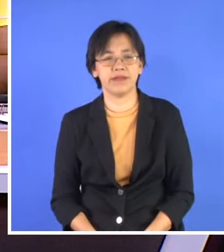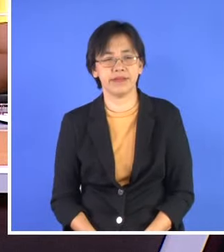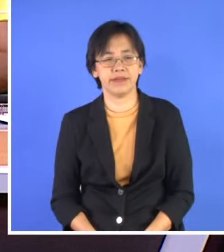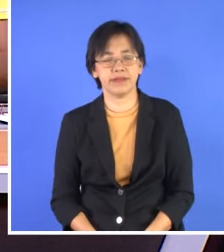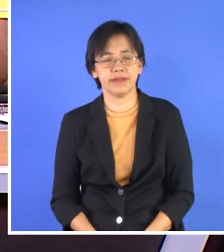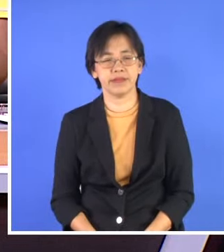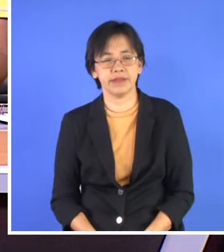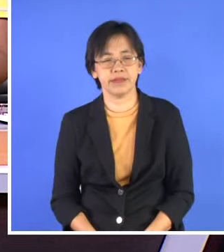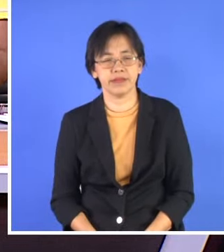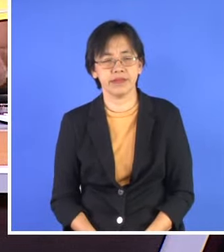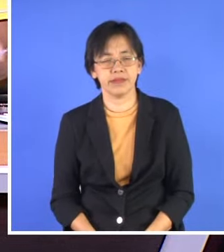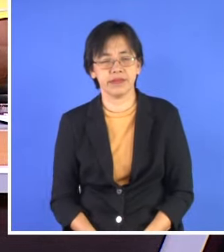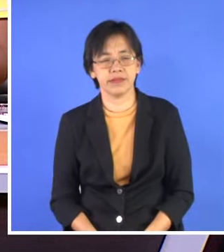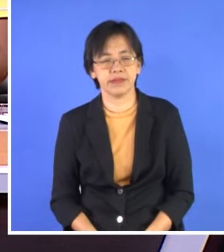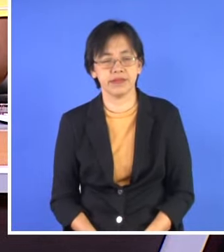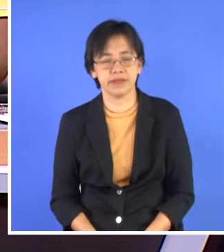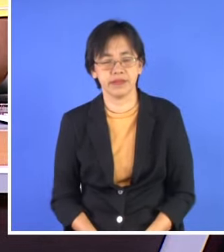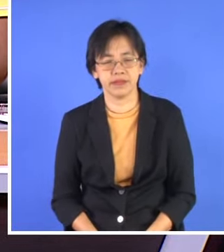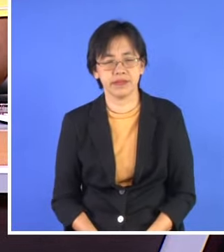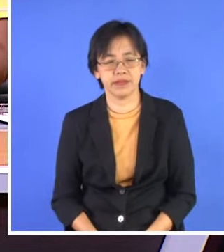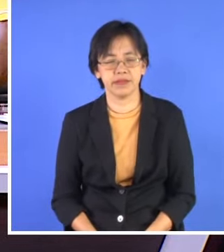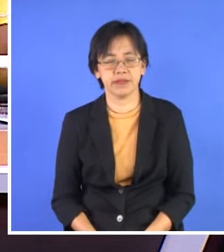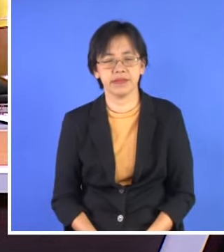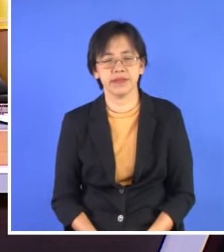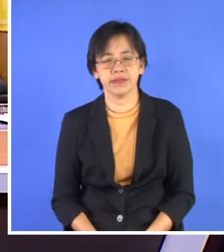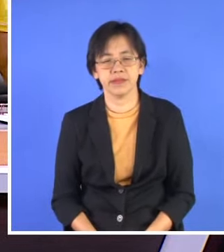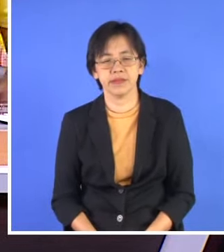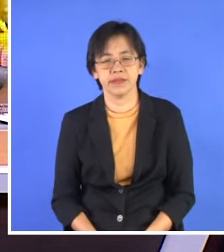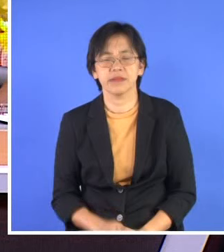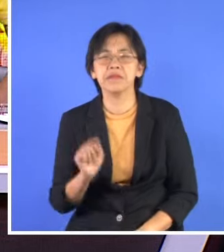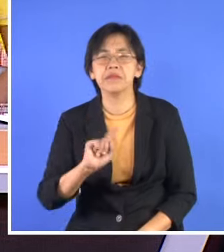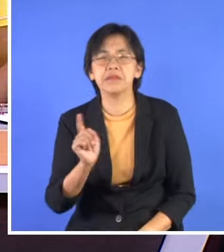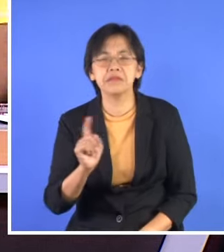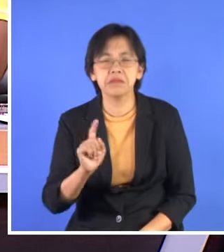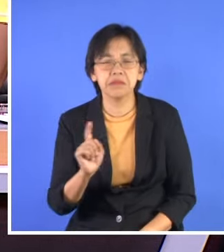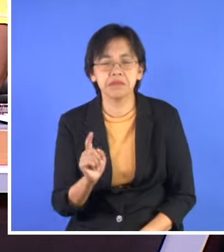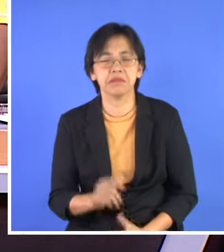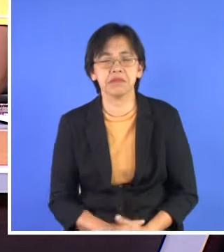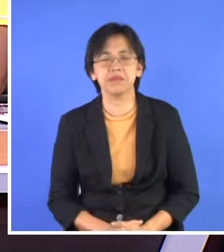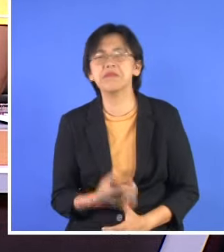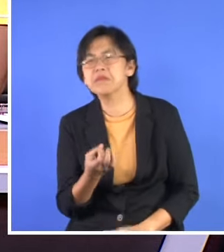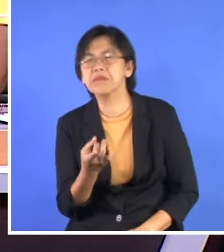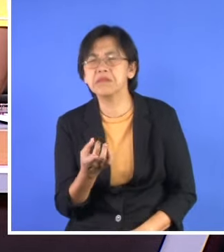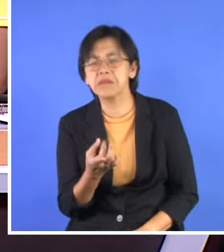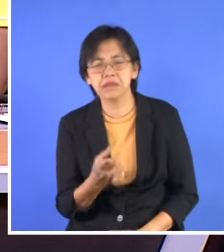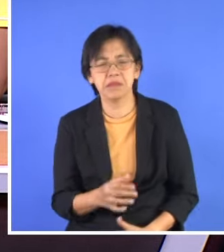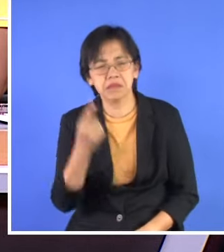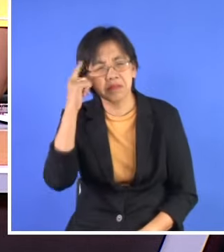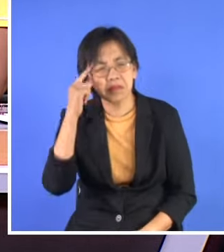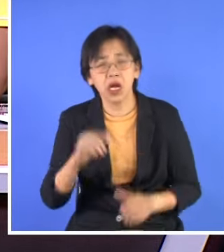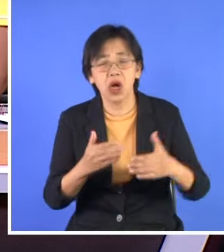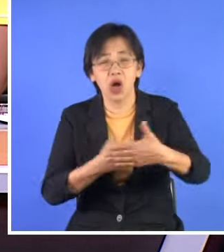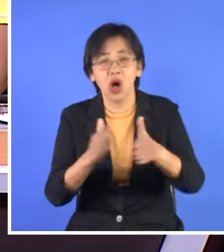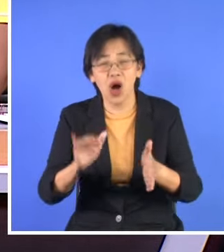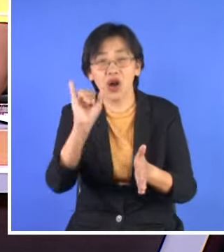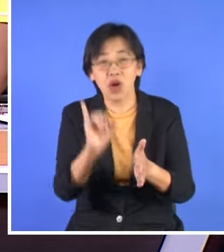เขาว่ากันว่าอะไรเอ่ยคนทำไม่ได้ใช้คนใช้ไม่ได้ทำเขาว่ากันว่า อะไรอะพี่ นะครับอะไรพี่สองเราทำ ลงศพหรือเปล ่ า ถู